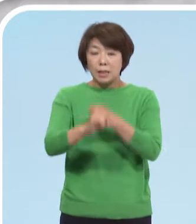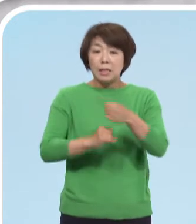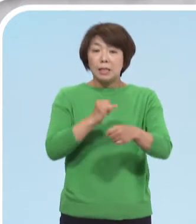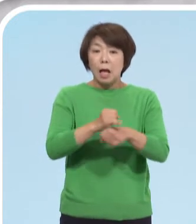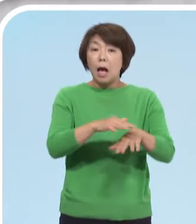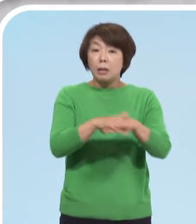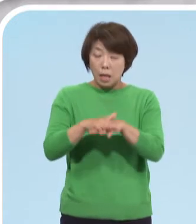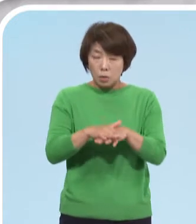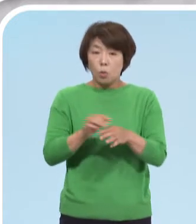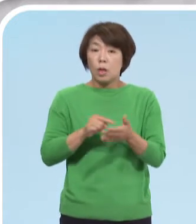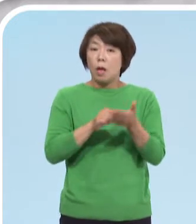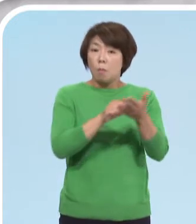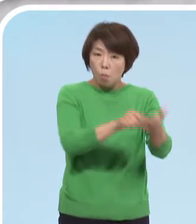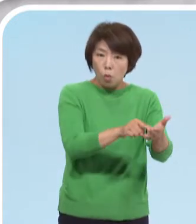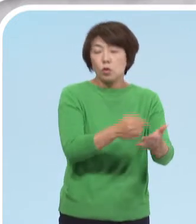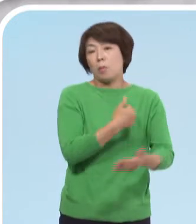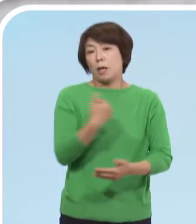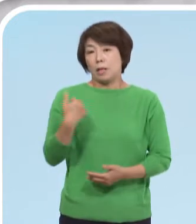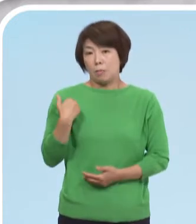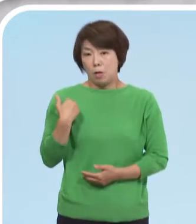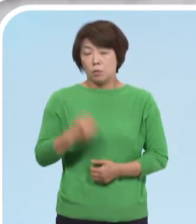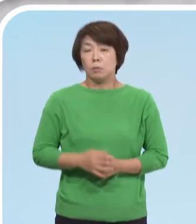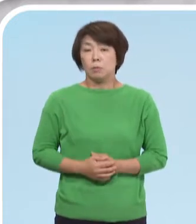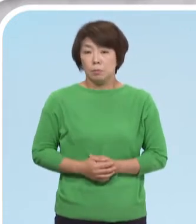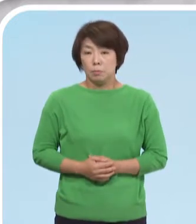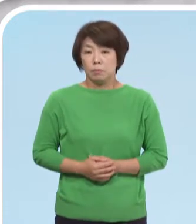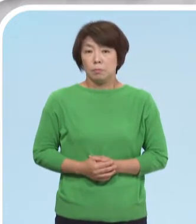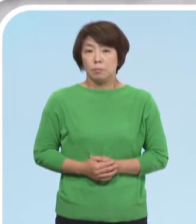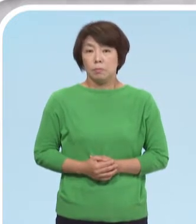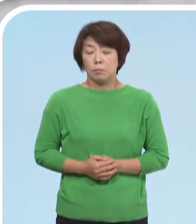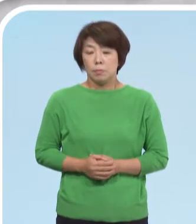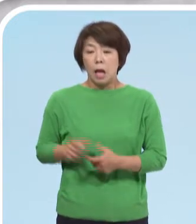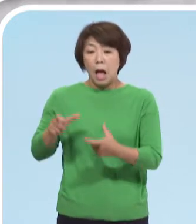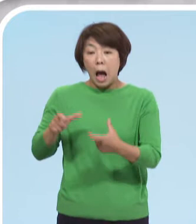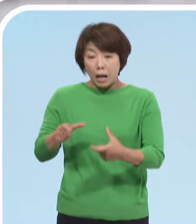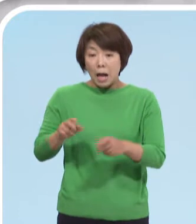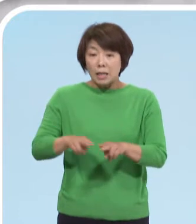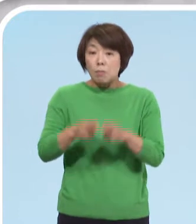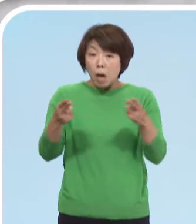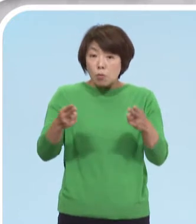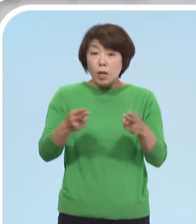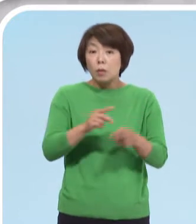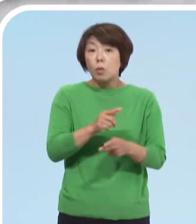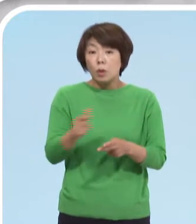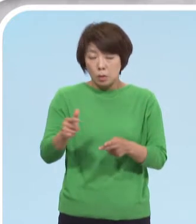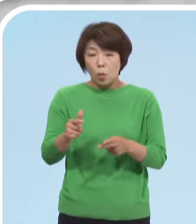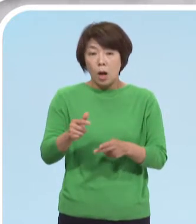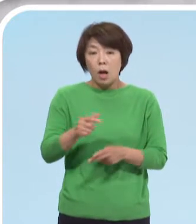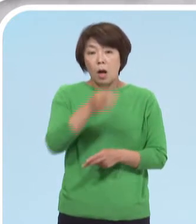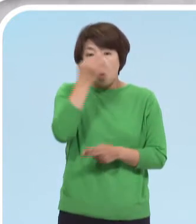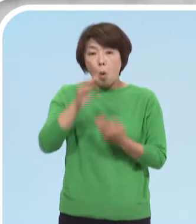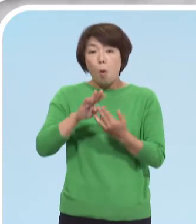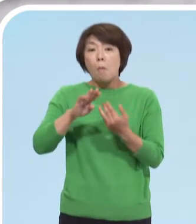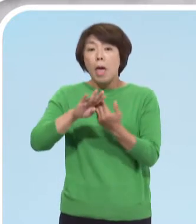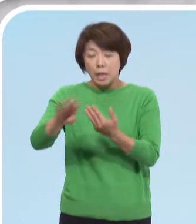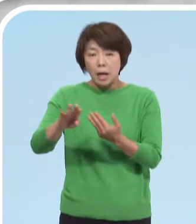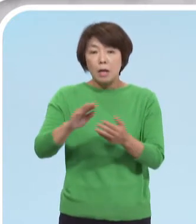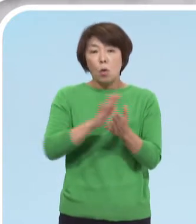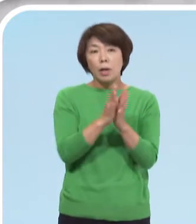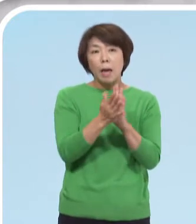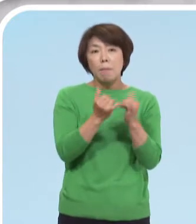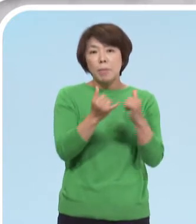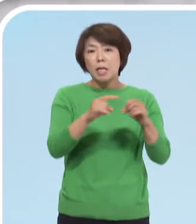用ウェブサイトで先着順で受け付けています。ハガキ付きリーフレットは神戸を除く各県民局